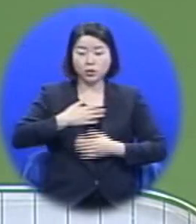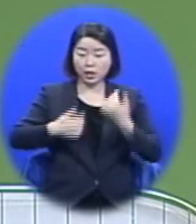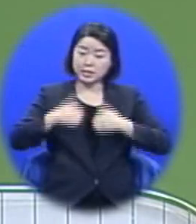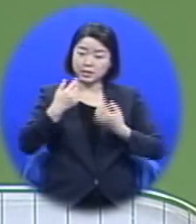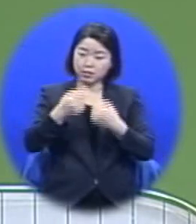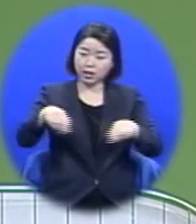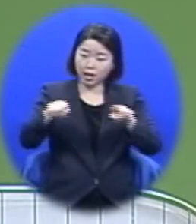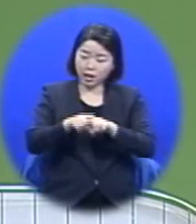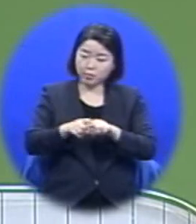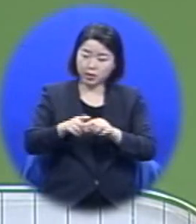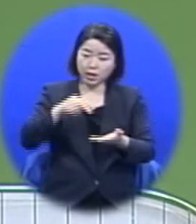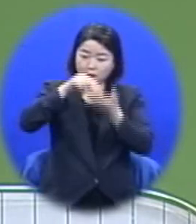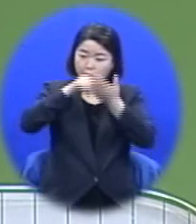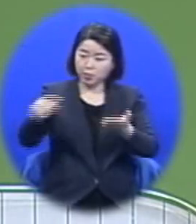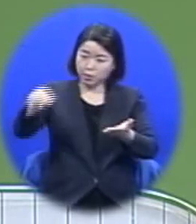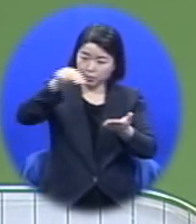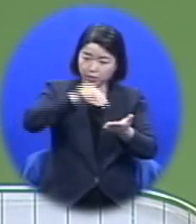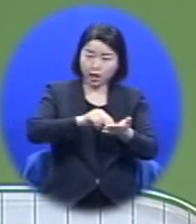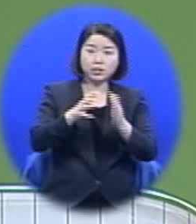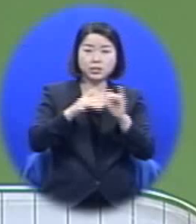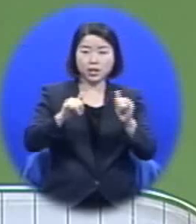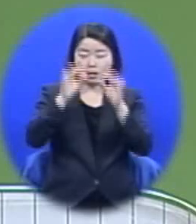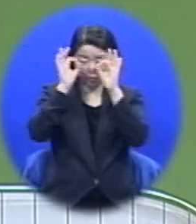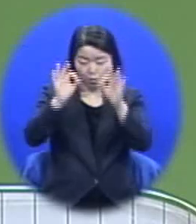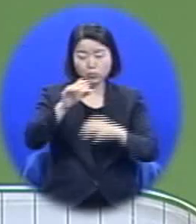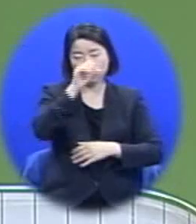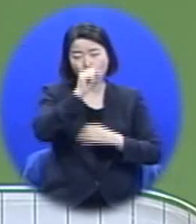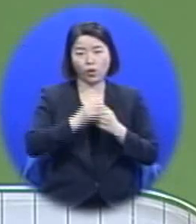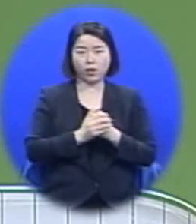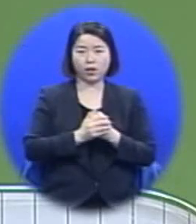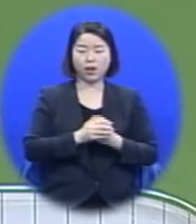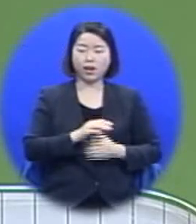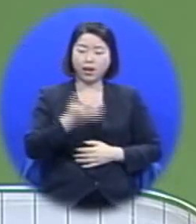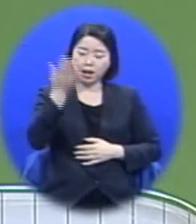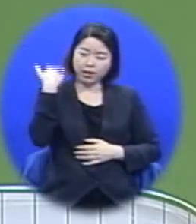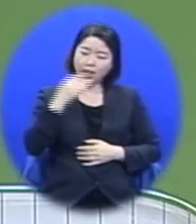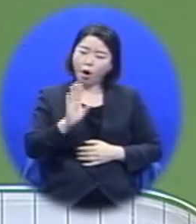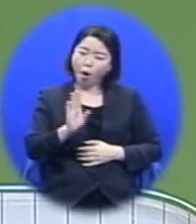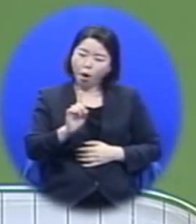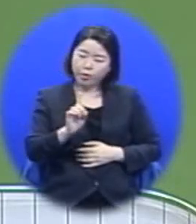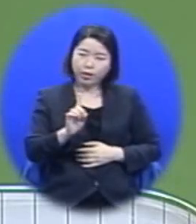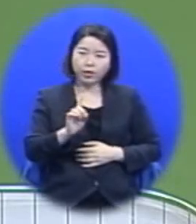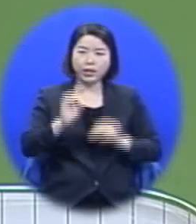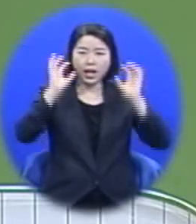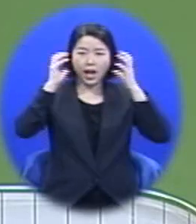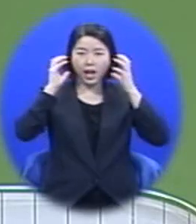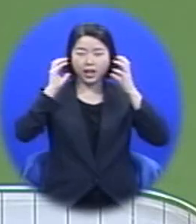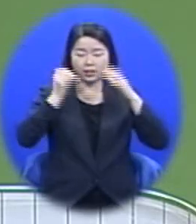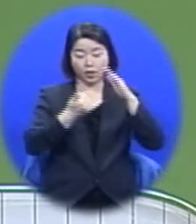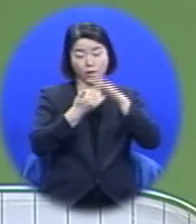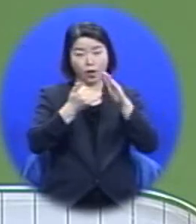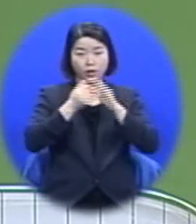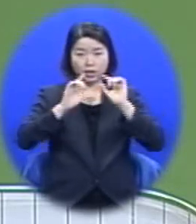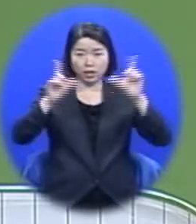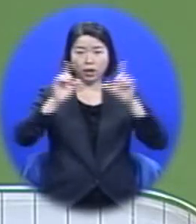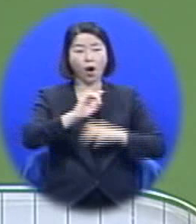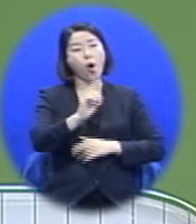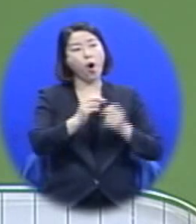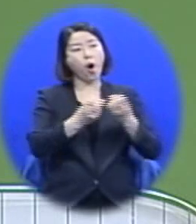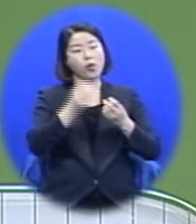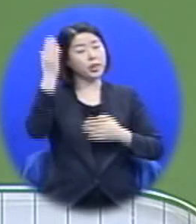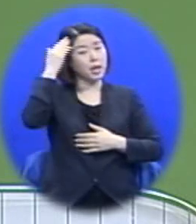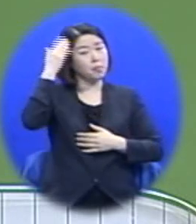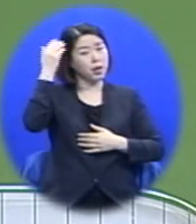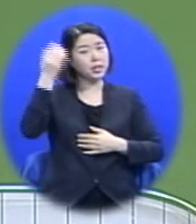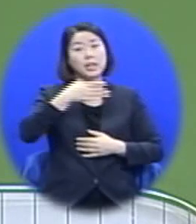불을 보면 저는 즐거워요 어떤 어디 내가 저를 보고 그렇게 이야기 하더라고요 어떻게 그렇게 머리가 늙어